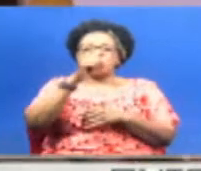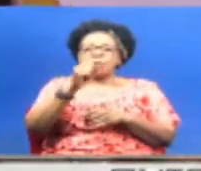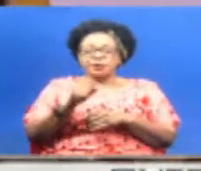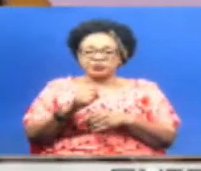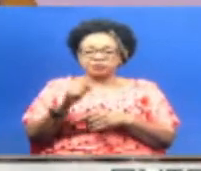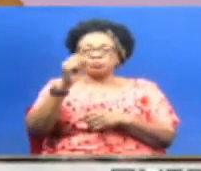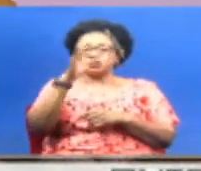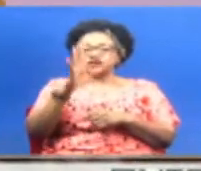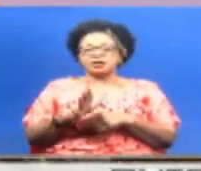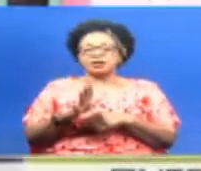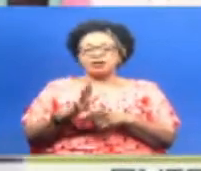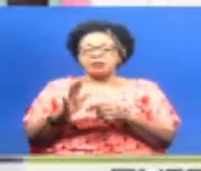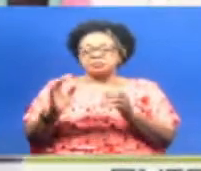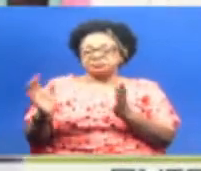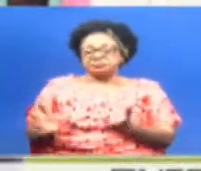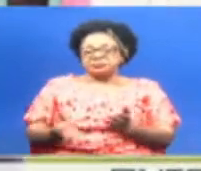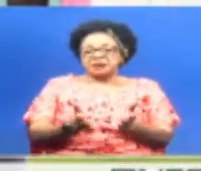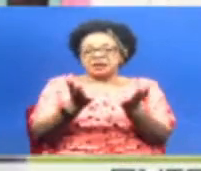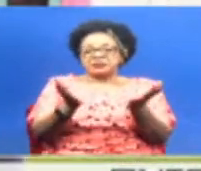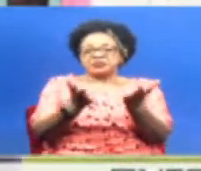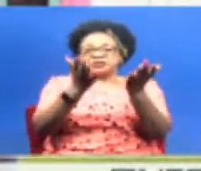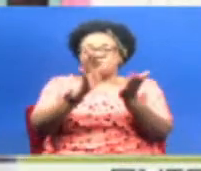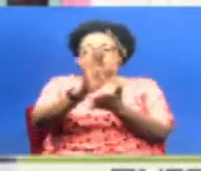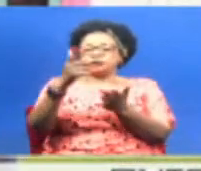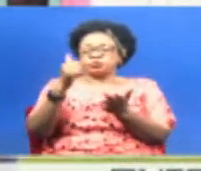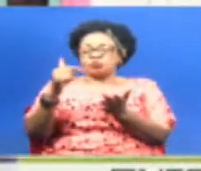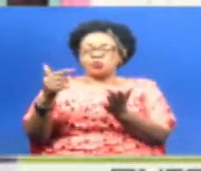wakikuza walio wachanga. Wasanii huko